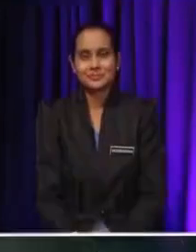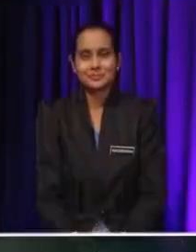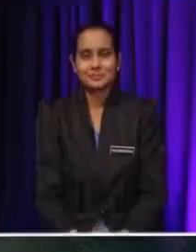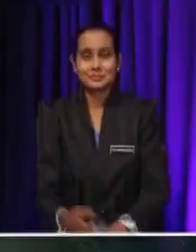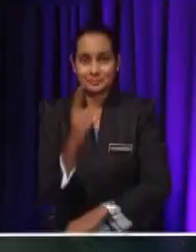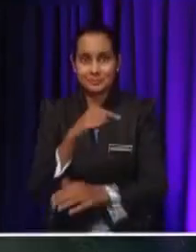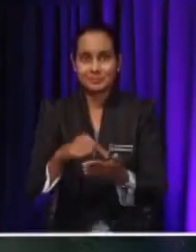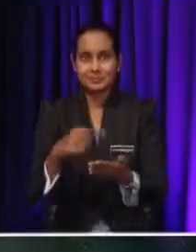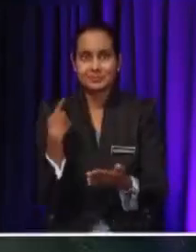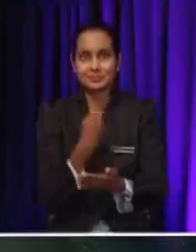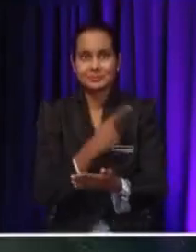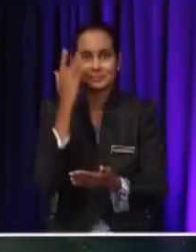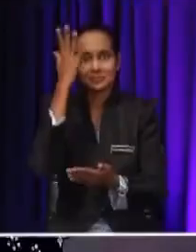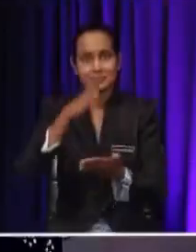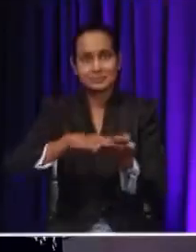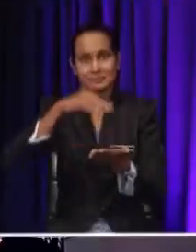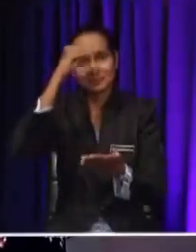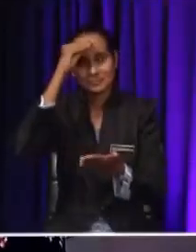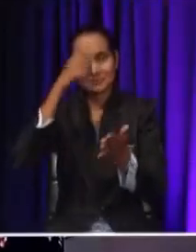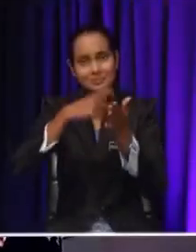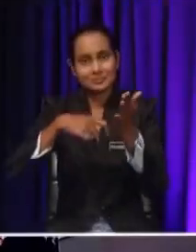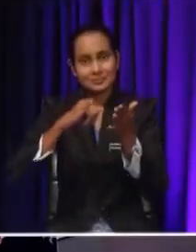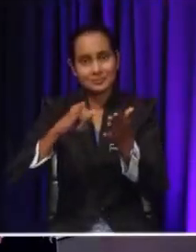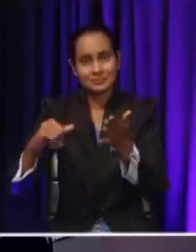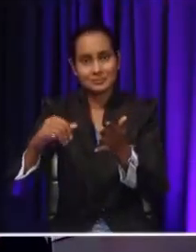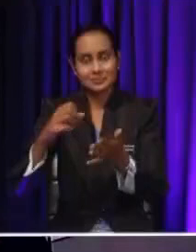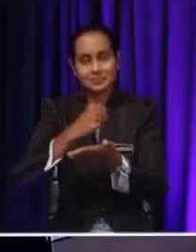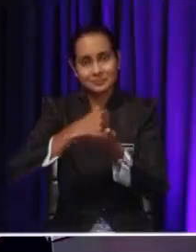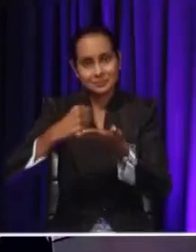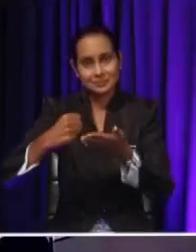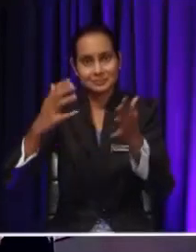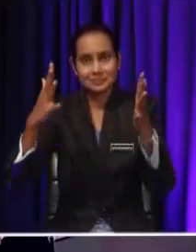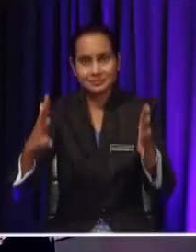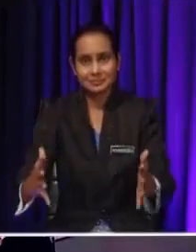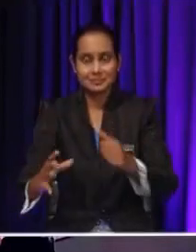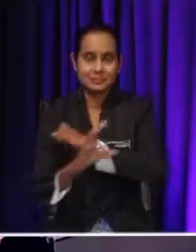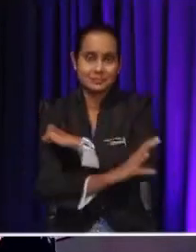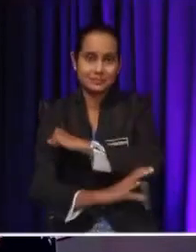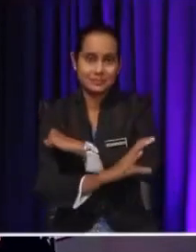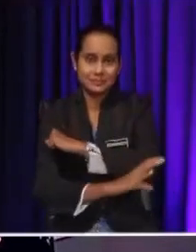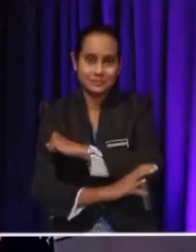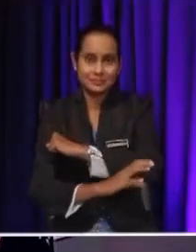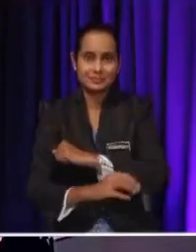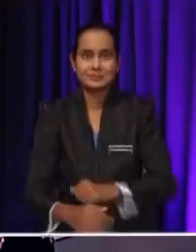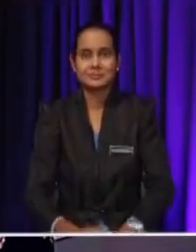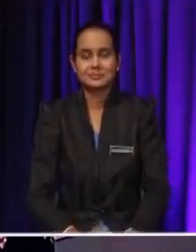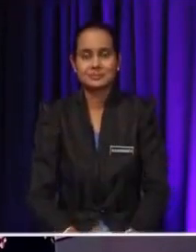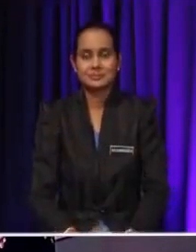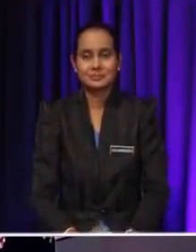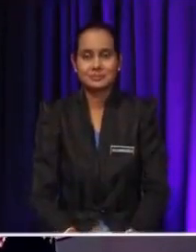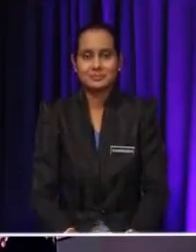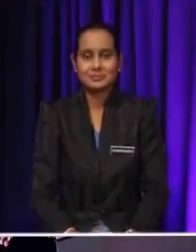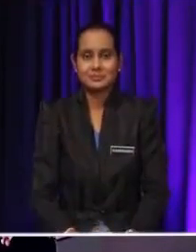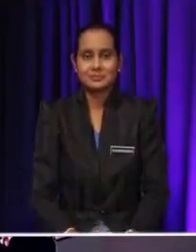Oke baik hari ini kita akan belajar menghargai sastrawan negara cerita pasar sastrawan negara maka kita tidak boleh lari